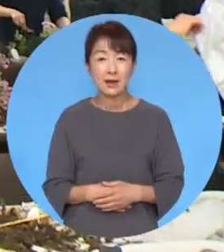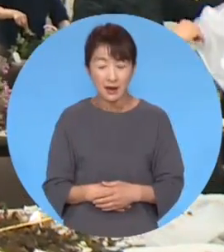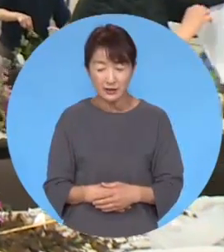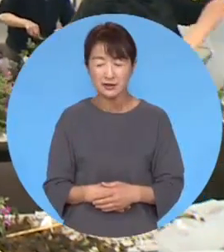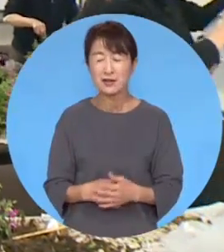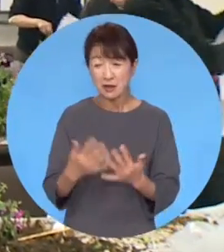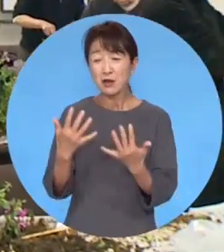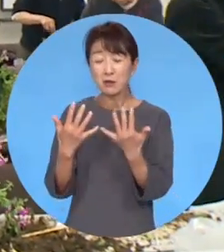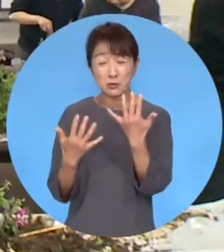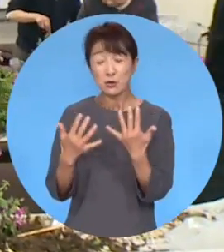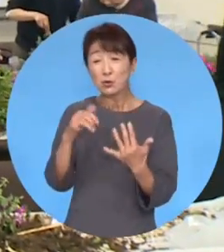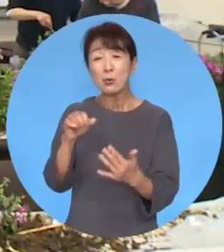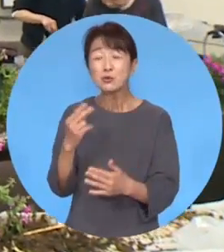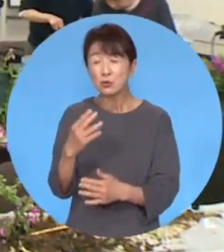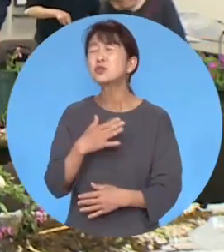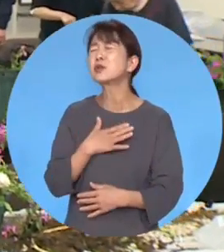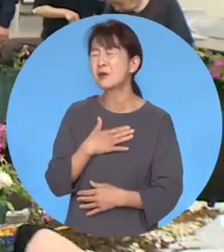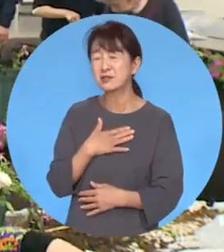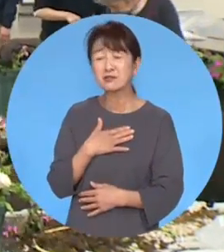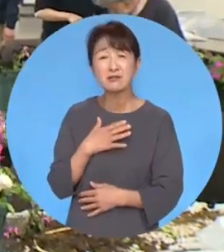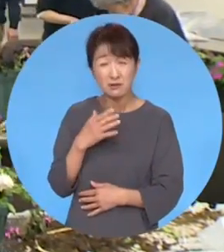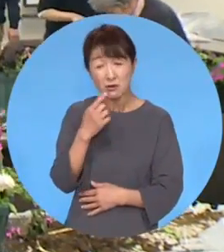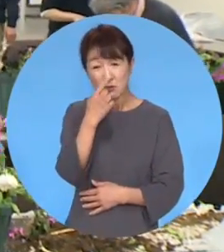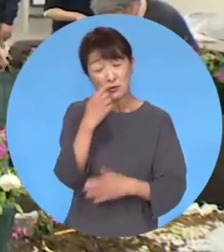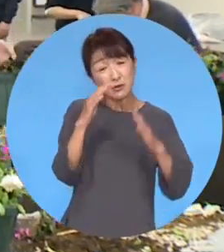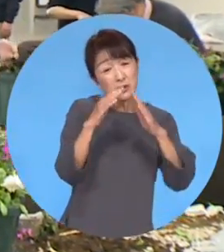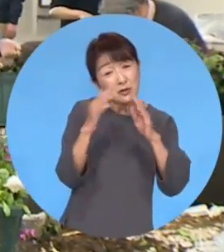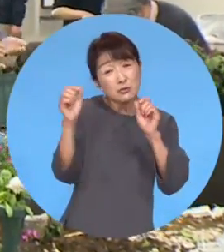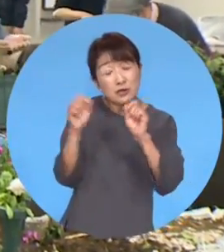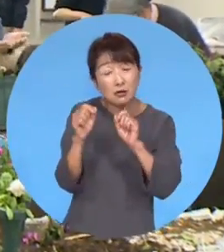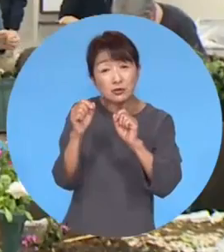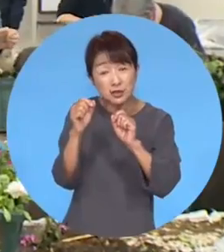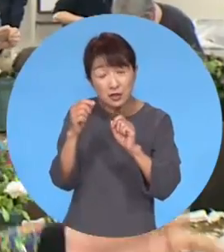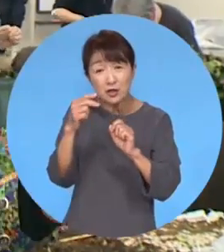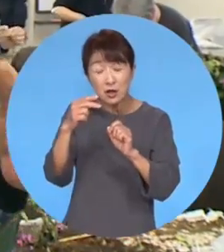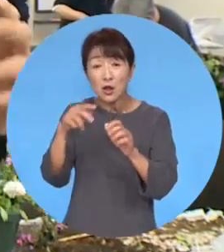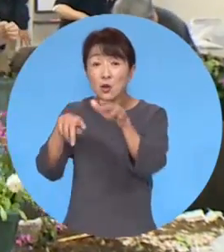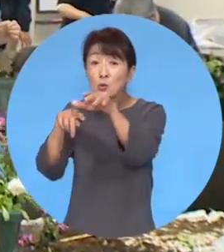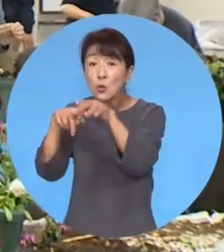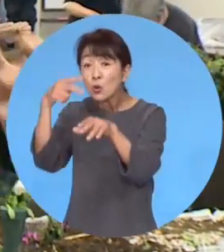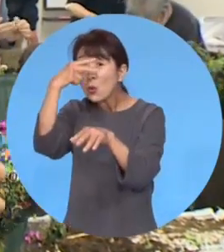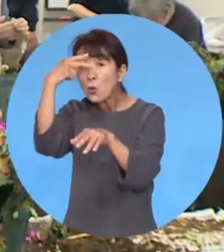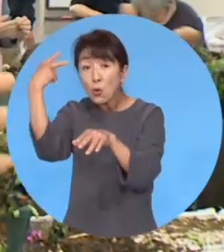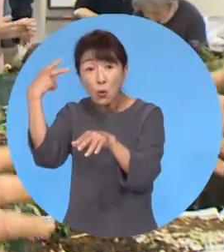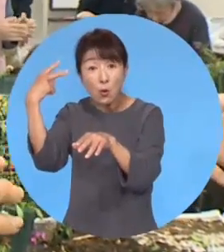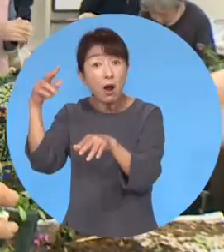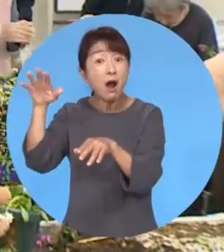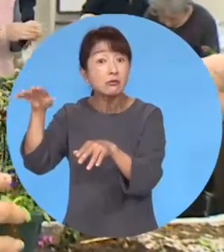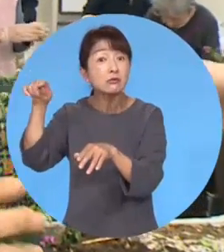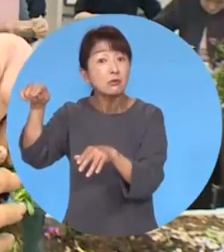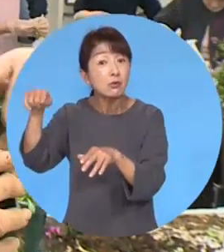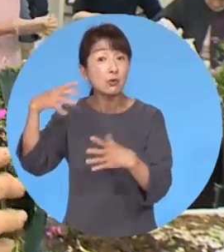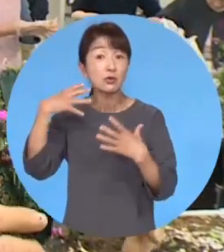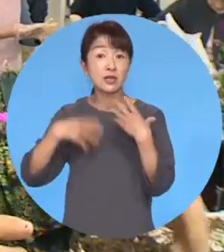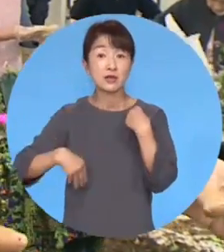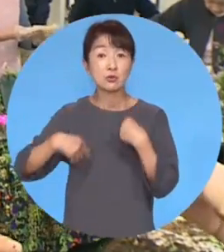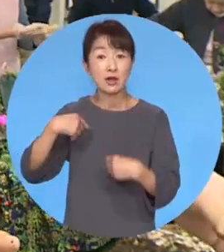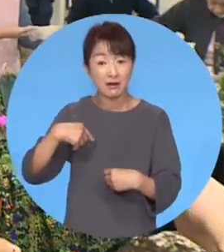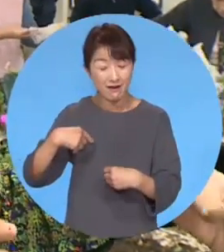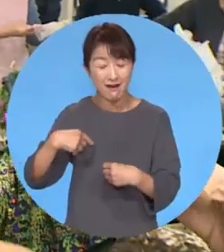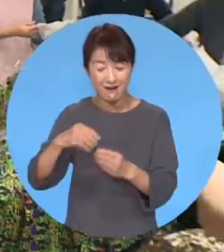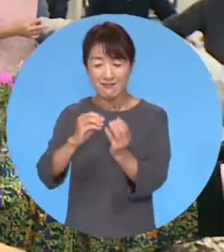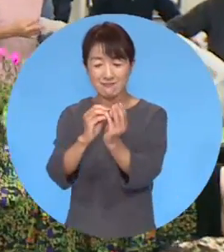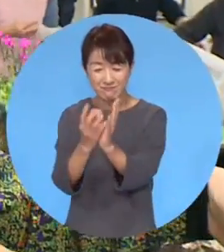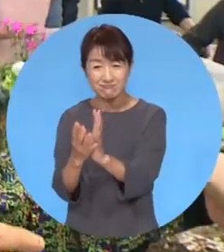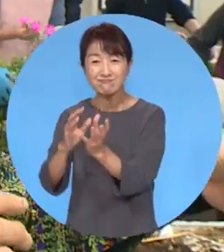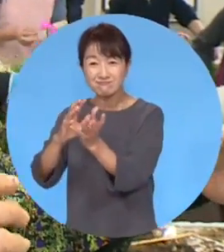はい、知ってます。農芸高校の近くに住んでますので、よくあそこの高校生の方が植木鉢にね、